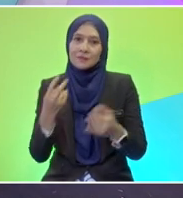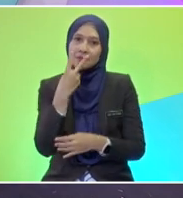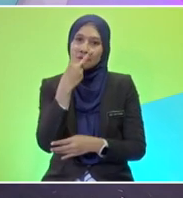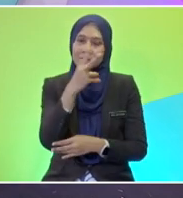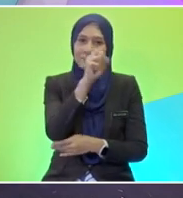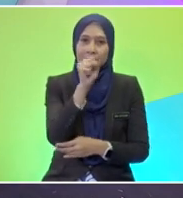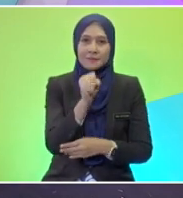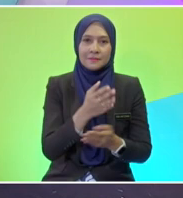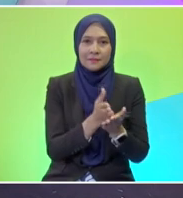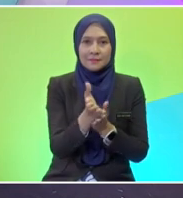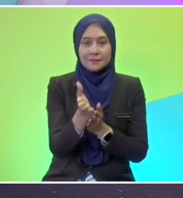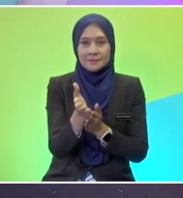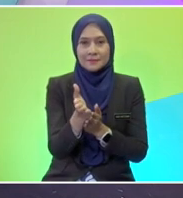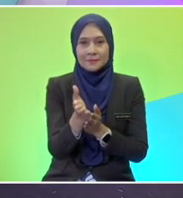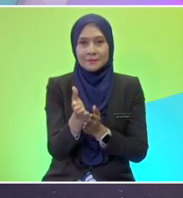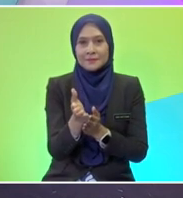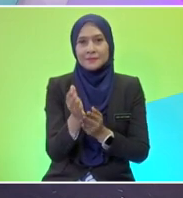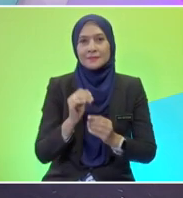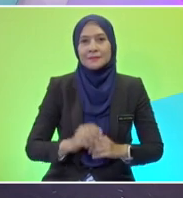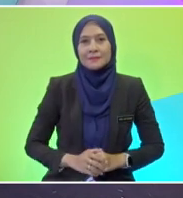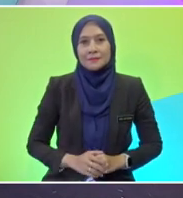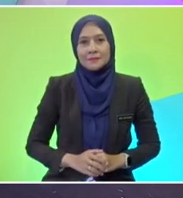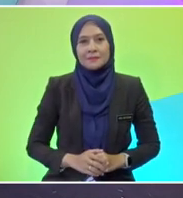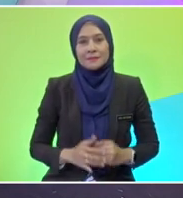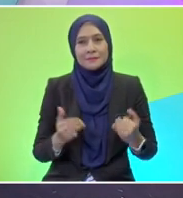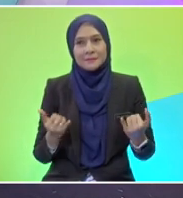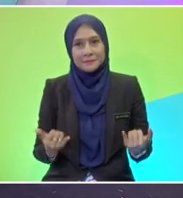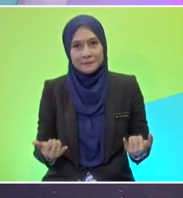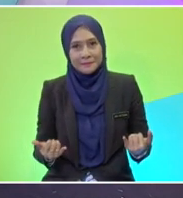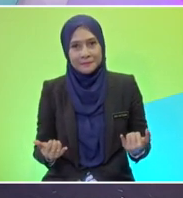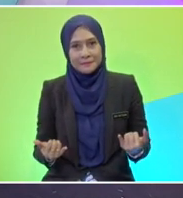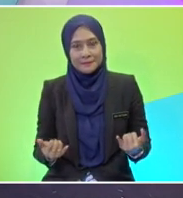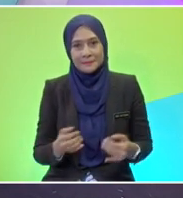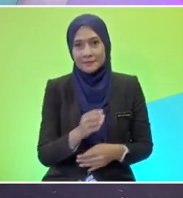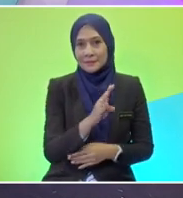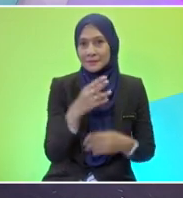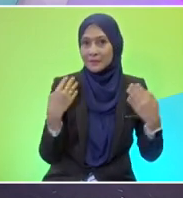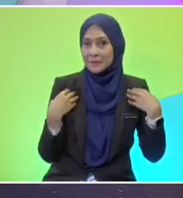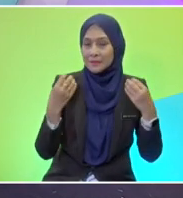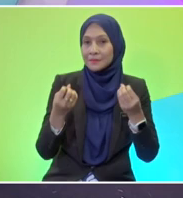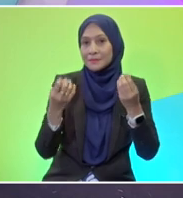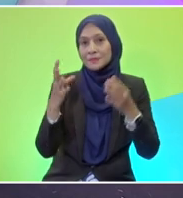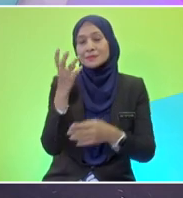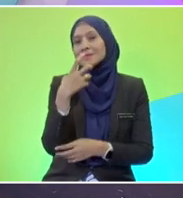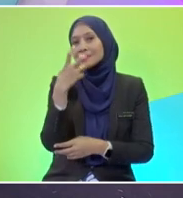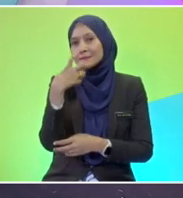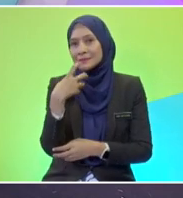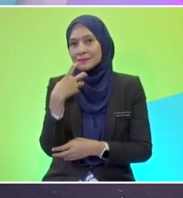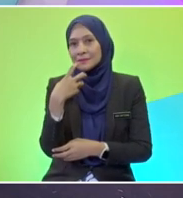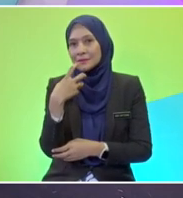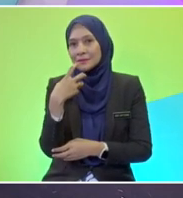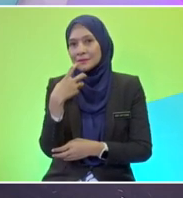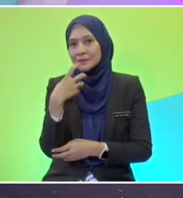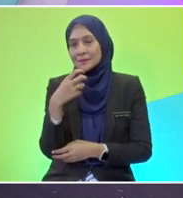Fikah? Empat ya cikgu. Boleh cikgu nak empat biji apple. Banyak lagi ke apple Kak Fikah tu? Banyak lagi cikgu. Masih banyak dan segar